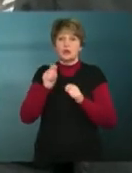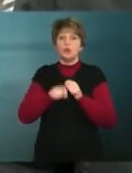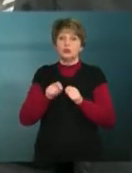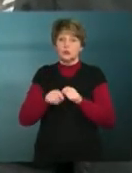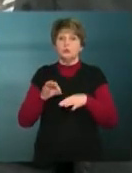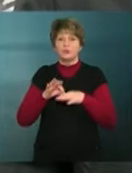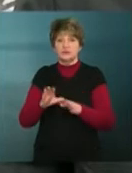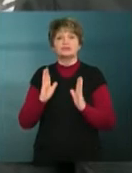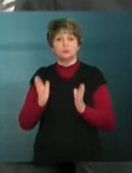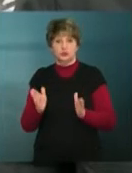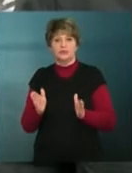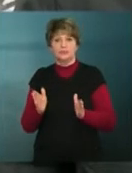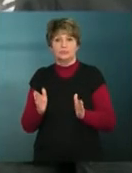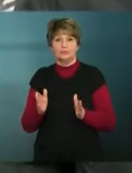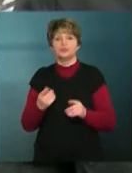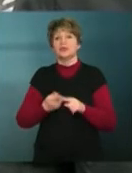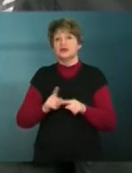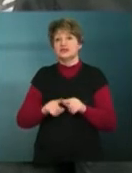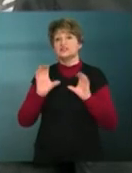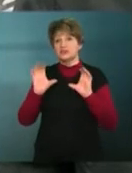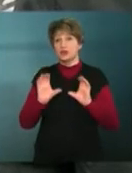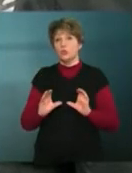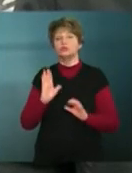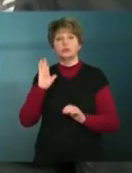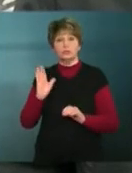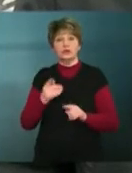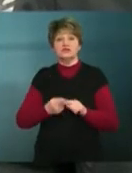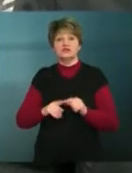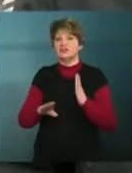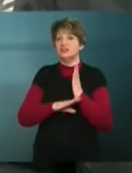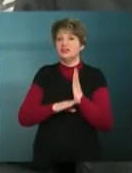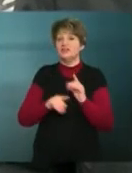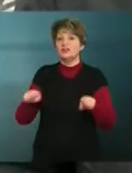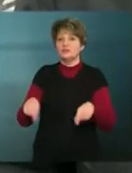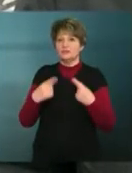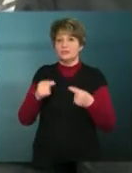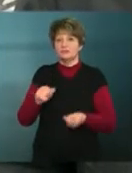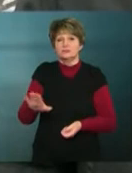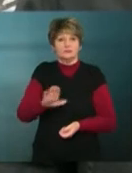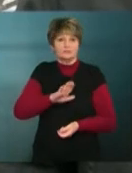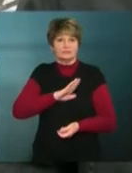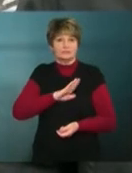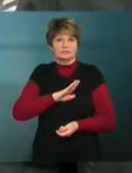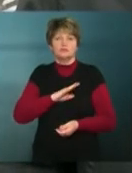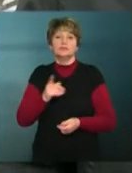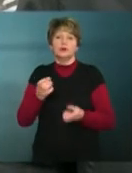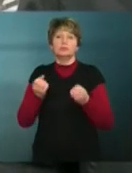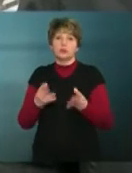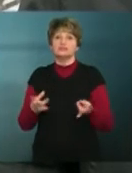проводиться буде. Тут все законно буде проводитися, тому що ці дерева не відновляться. Їх просто